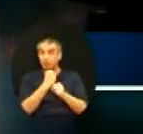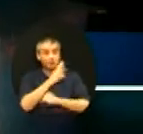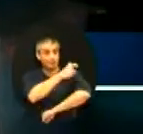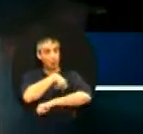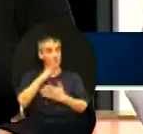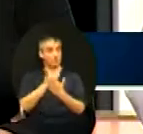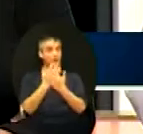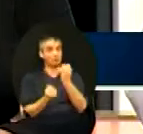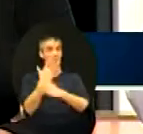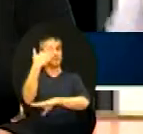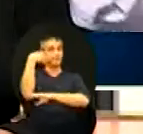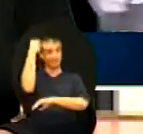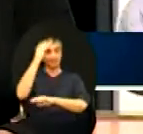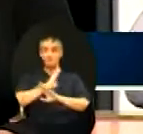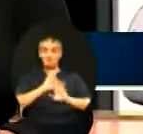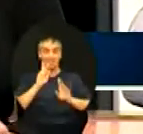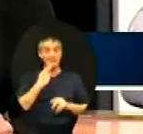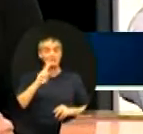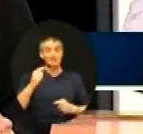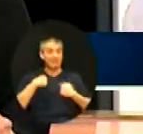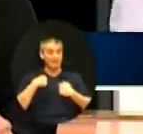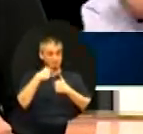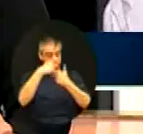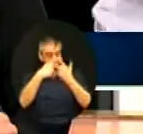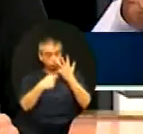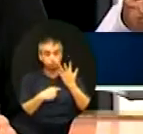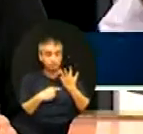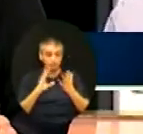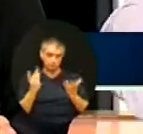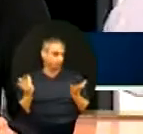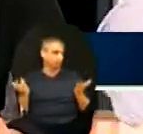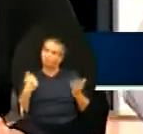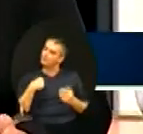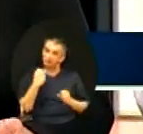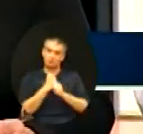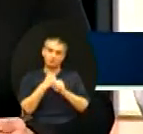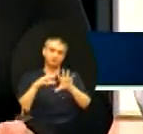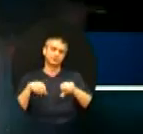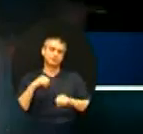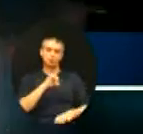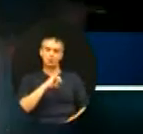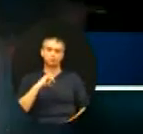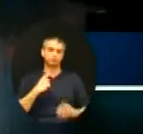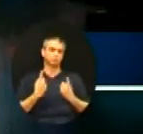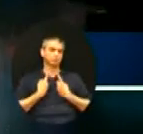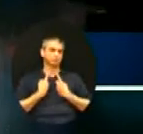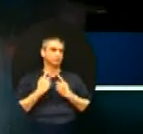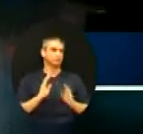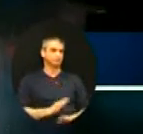האום יחליט על הקמת מדינה פלסטינית בלי שהם מתחייבים בפנינו לכל מה שמתלווה לזה, אנחנו נעשה סיפור על זה. כן.